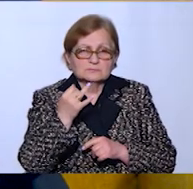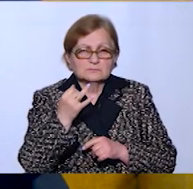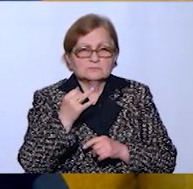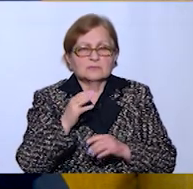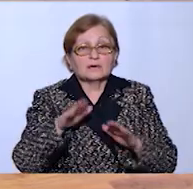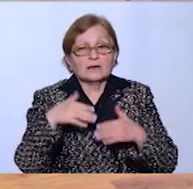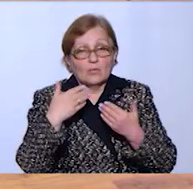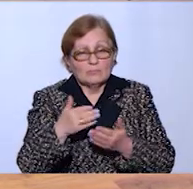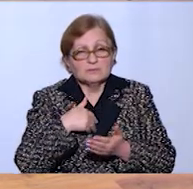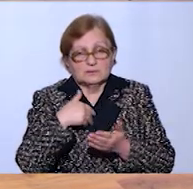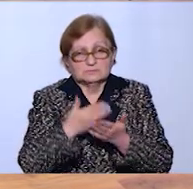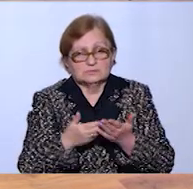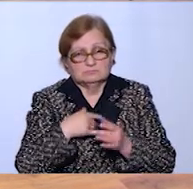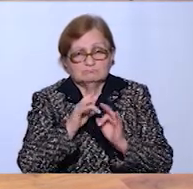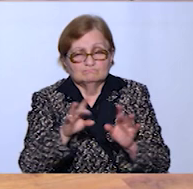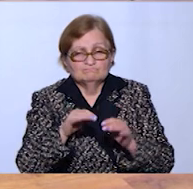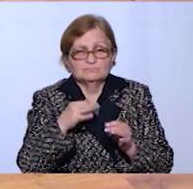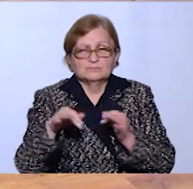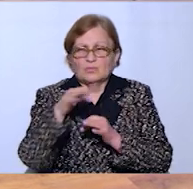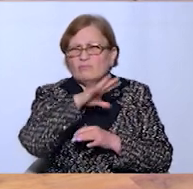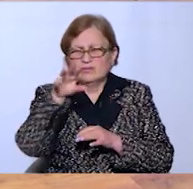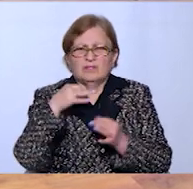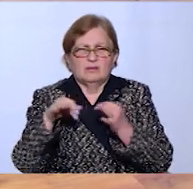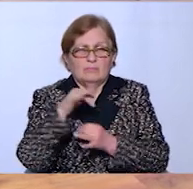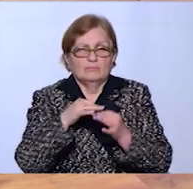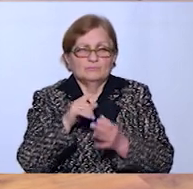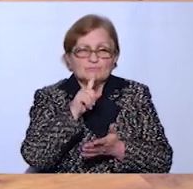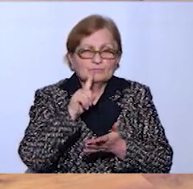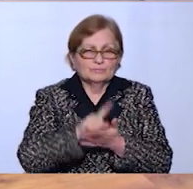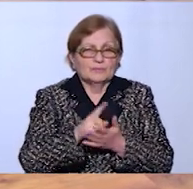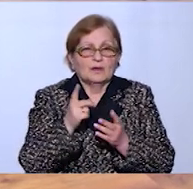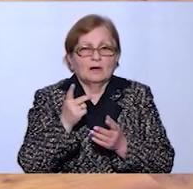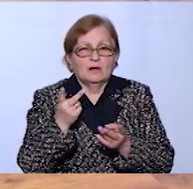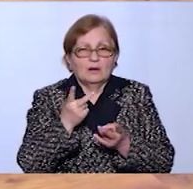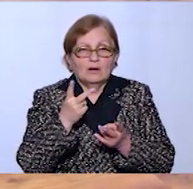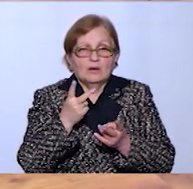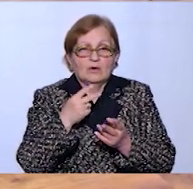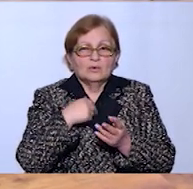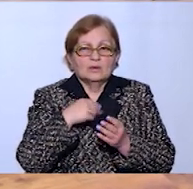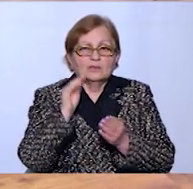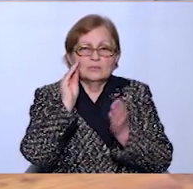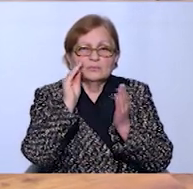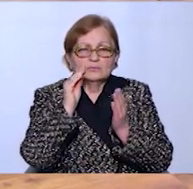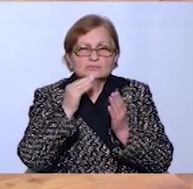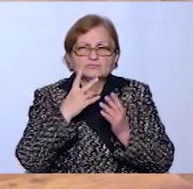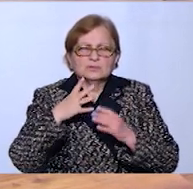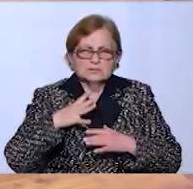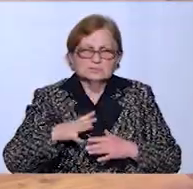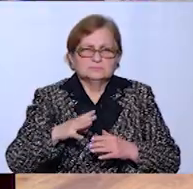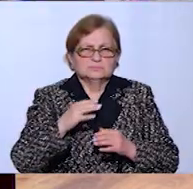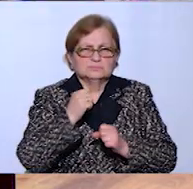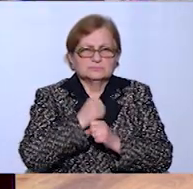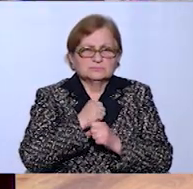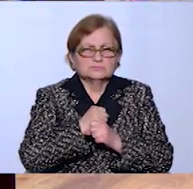დაგეგმაში თვითონ ბავშვები იყვნენ თანამონაწილეები და ჩართულები. ეს არ უნდა იყოს დირექტიული სახით მიცემული, რომ აი მე როგორც